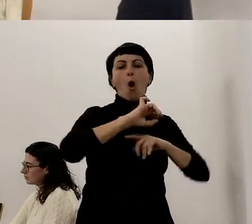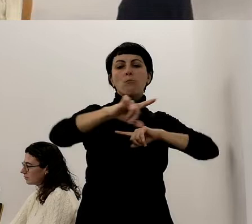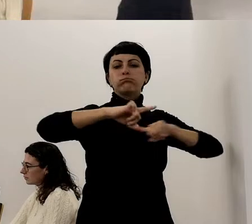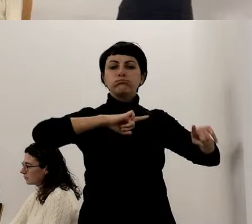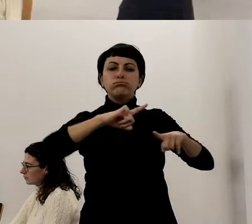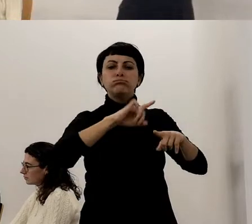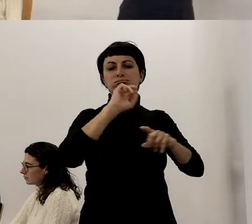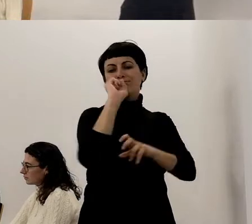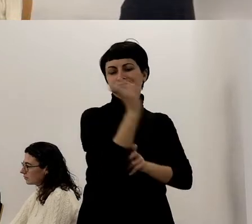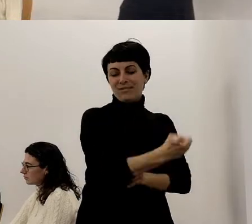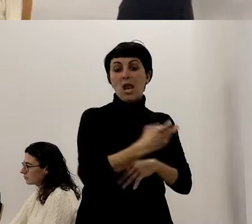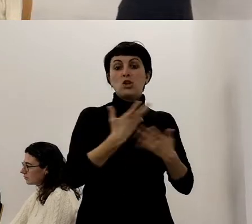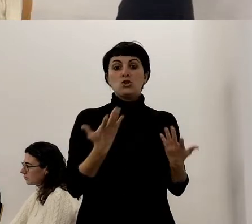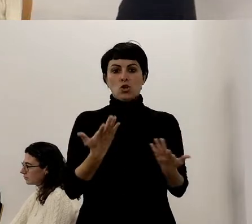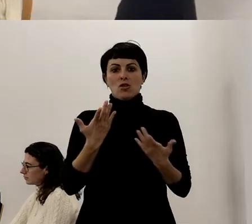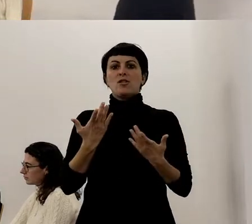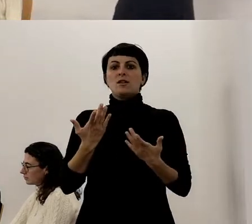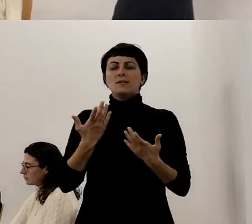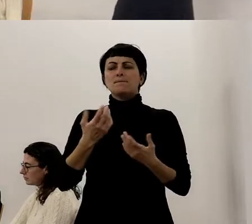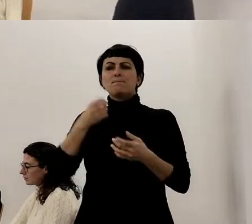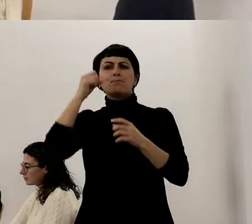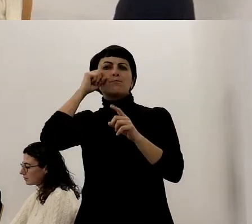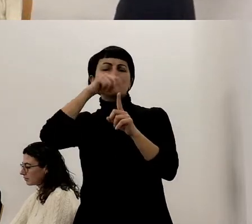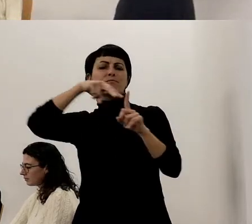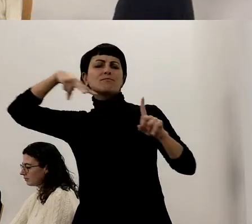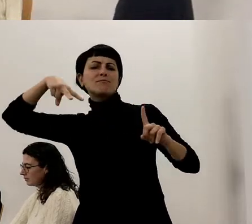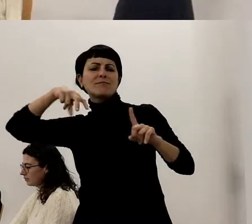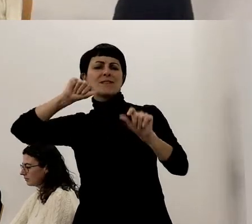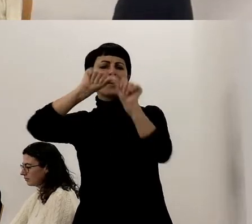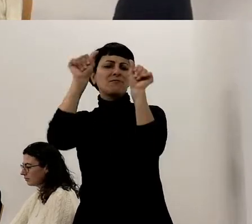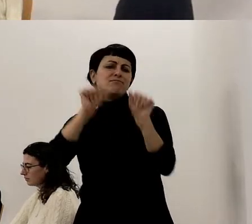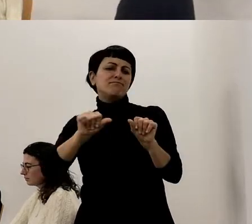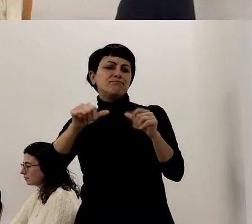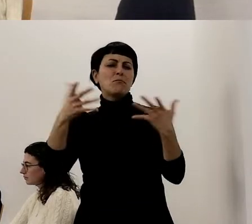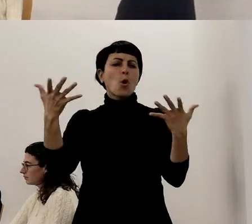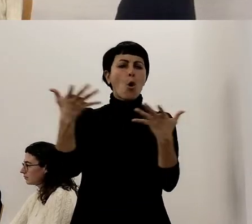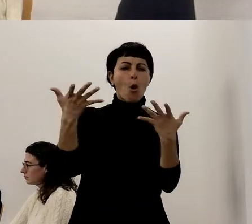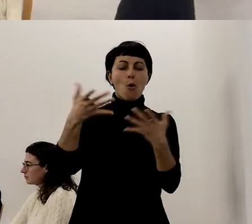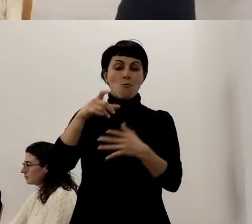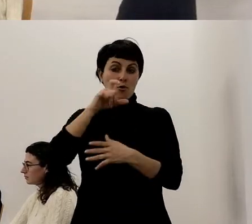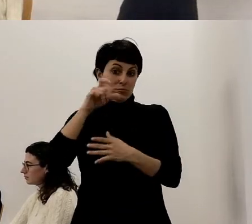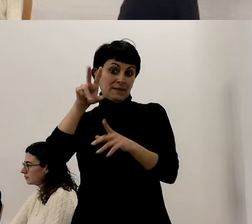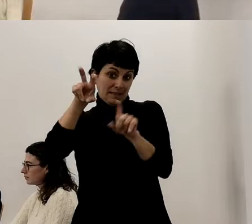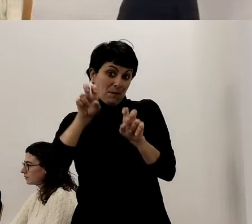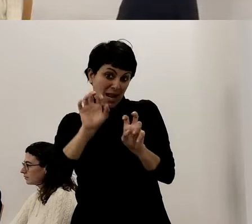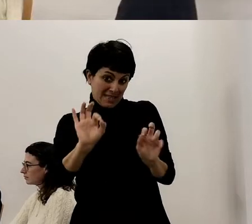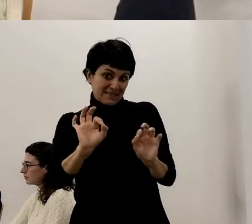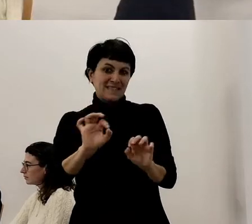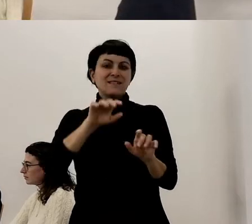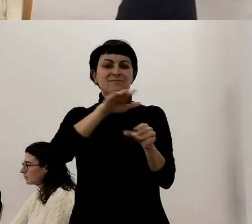Quina visió tenen les pròpies geganteres de tot això, i també aquest any que justament